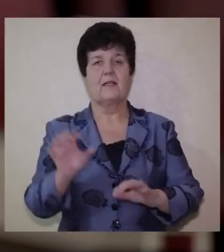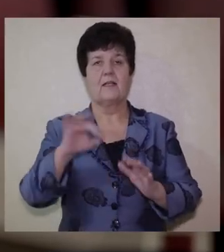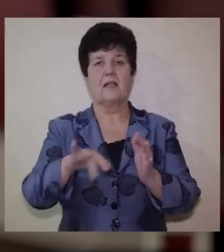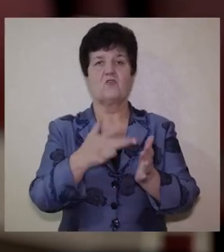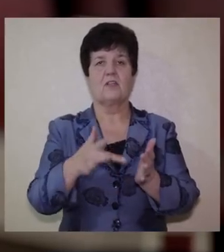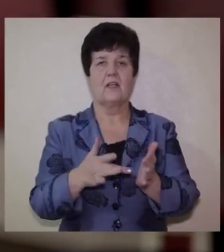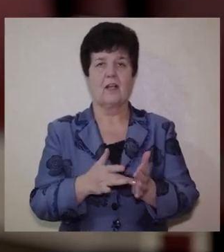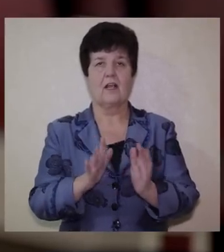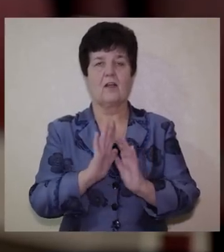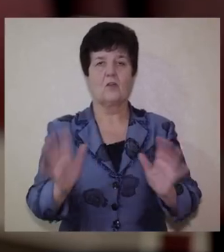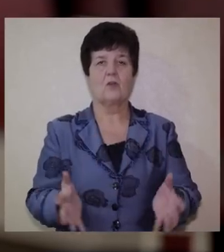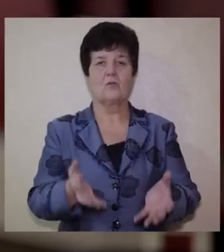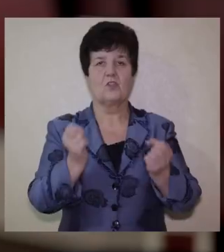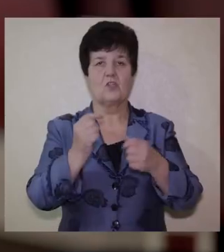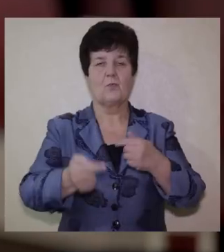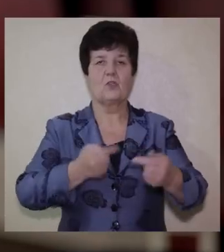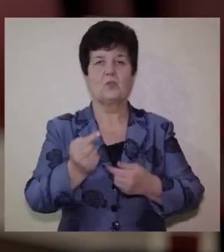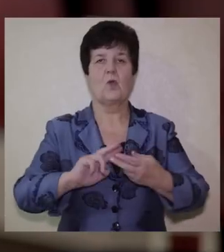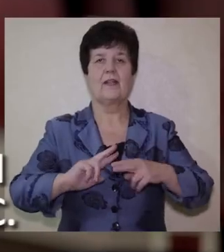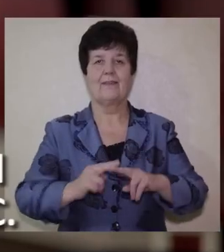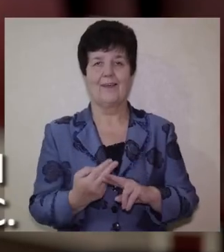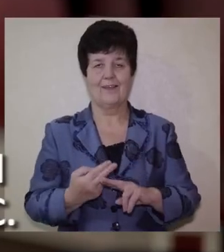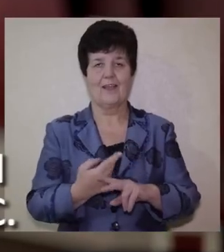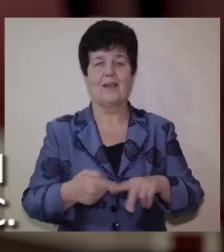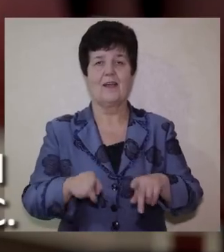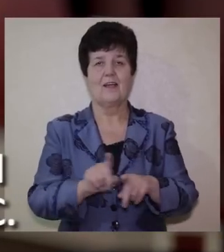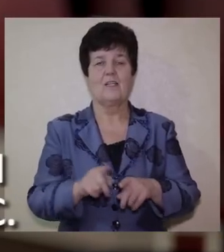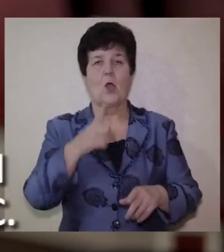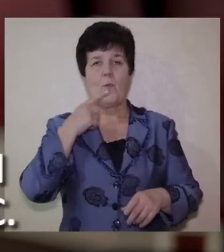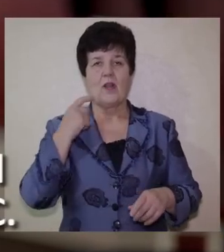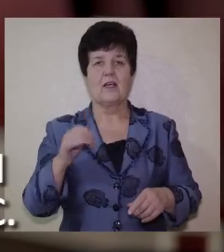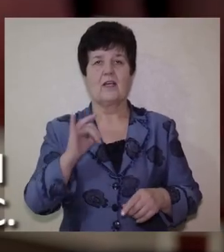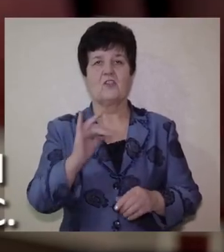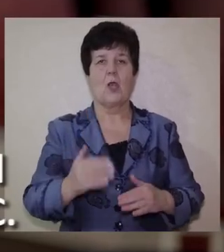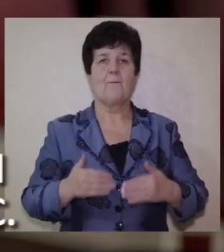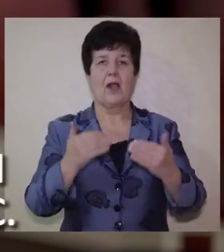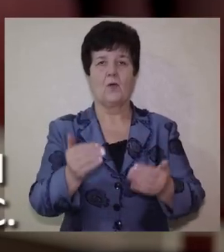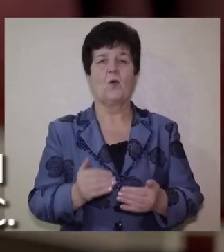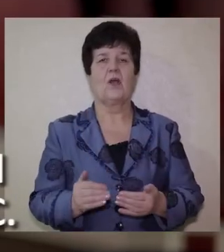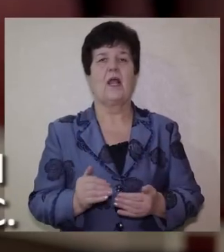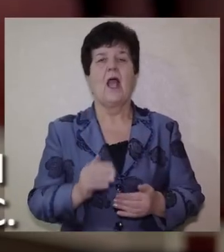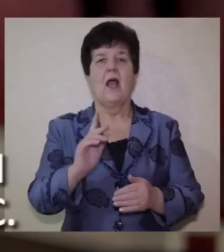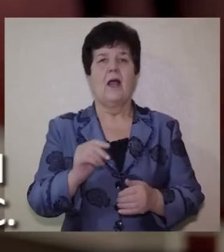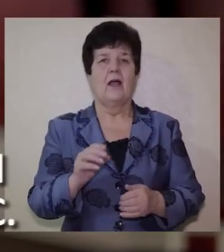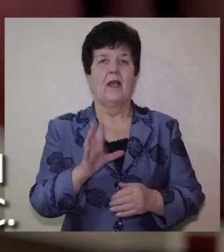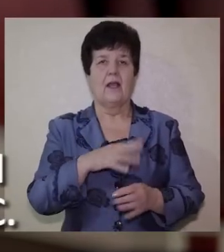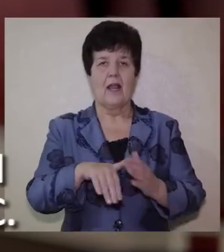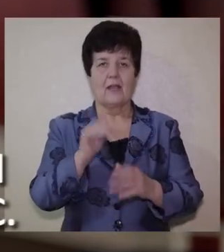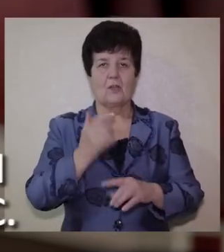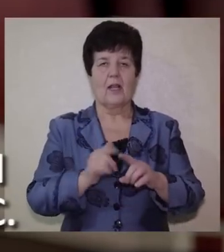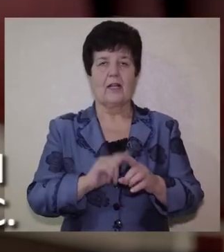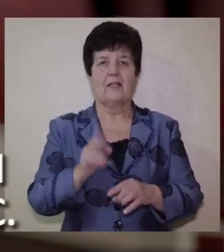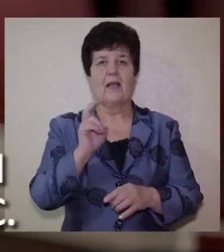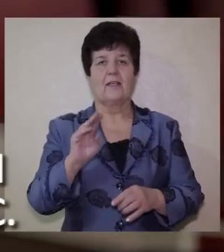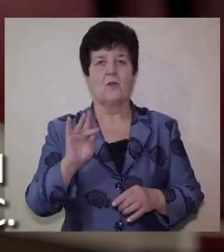Electorală Centrală vizează doar chestiuni de procedură tehnică. Chestiunile de oportunitate politică și pragurile electorale fac parte din